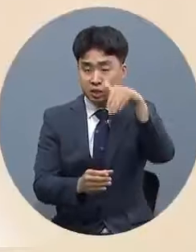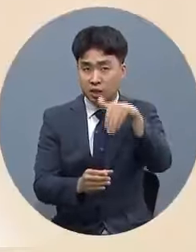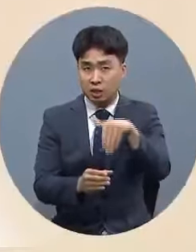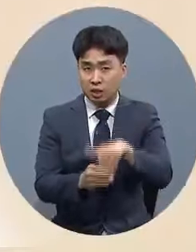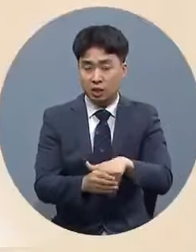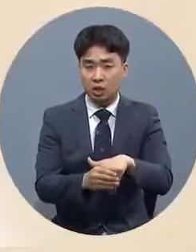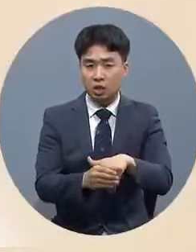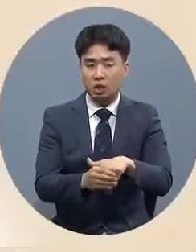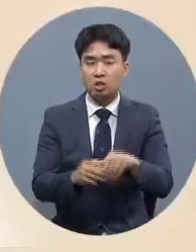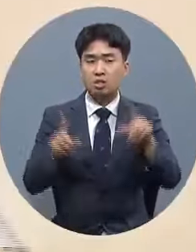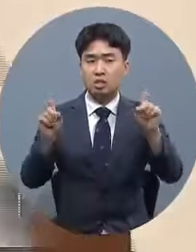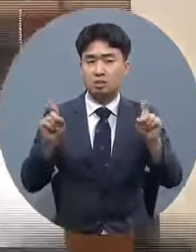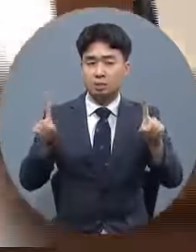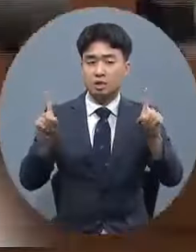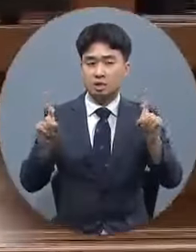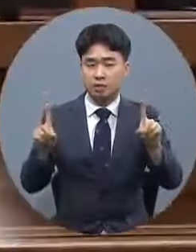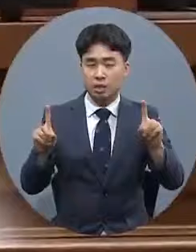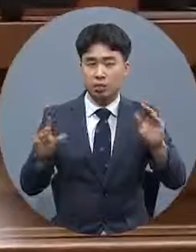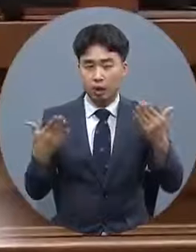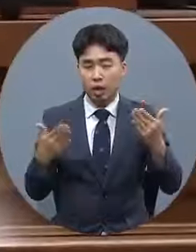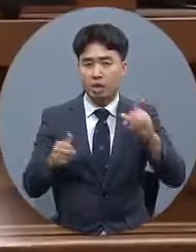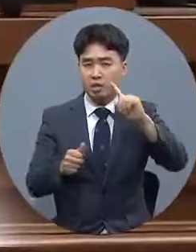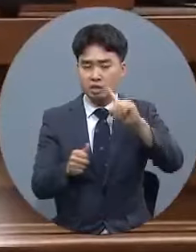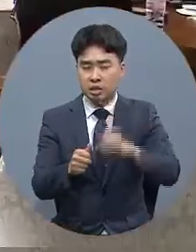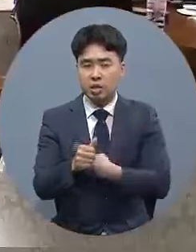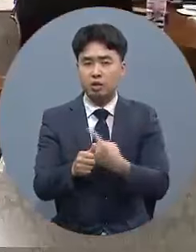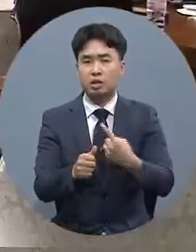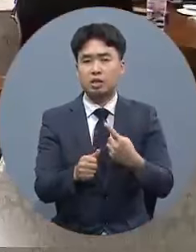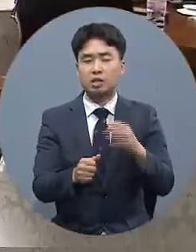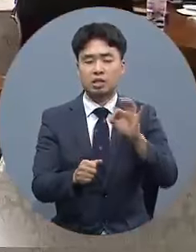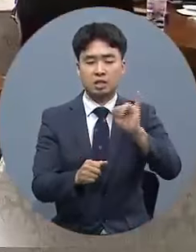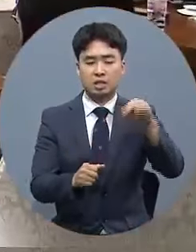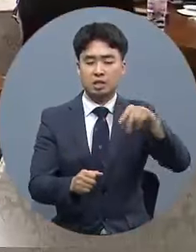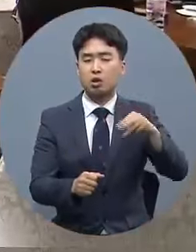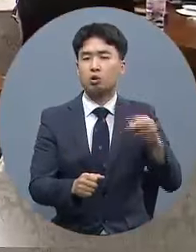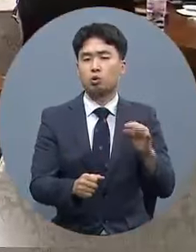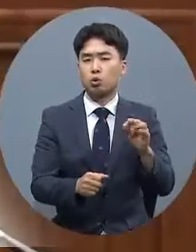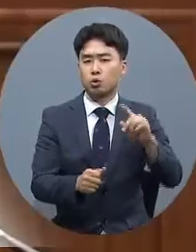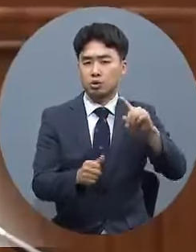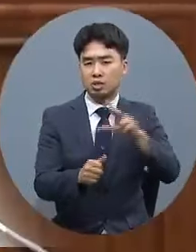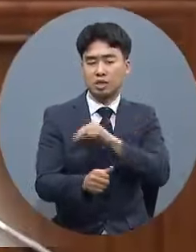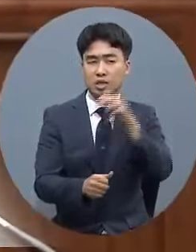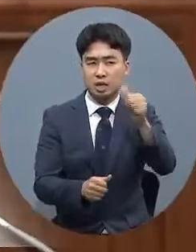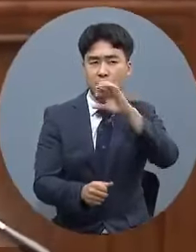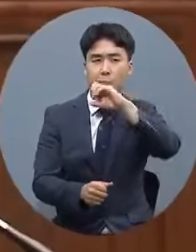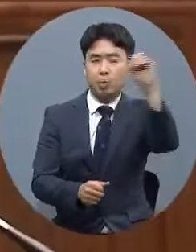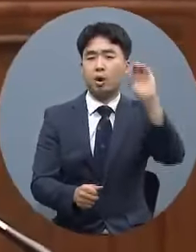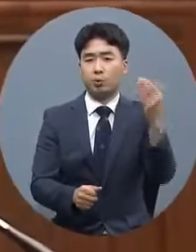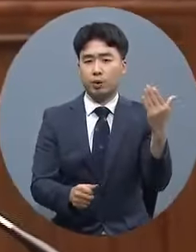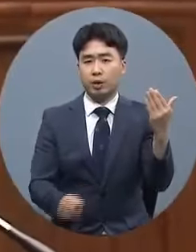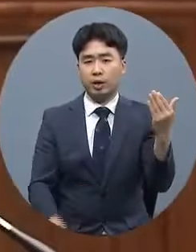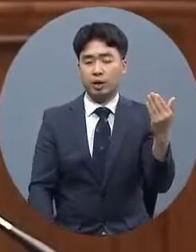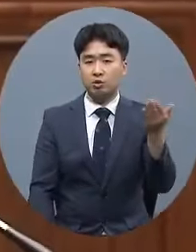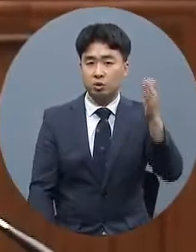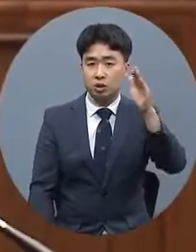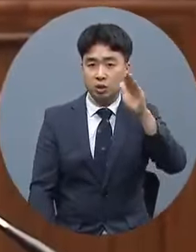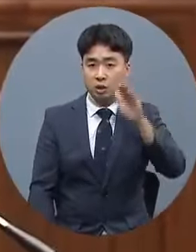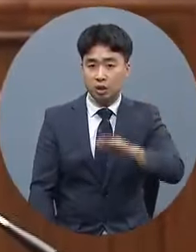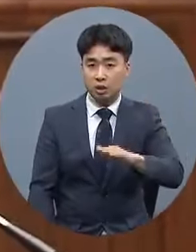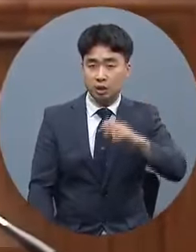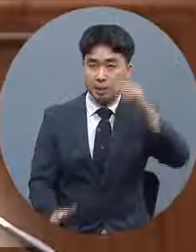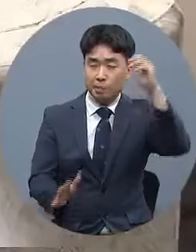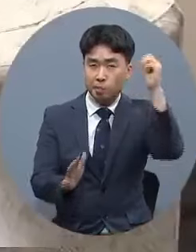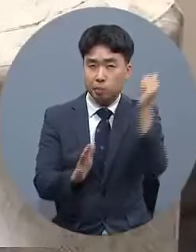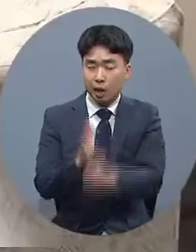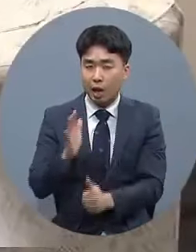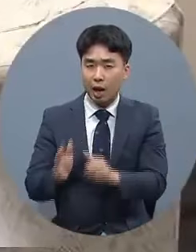11대 11 동수가 됐고 다선 원칙으로 3선의 이성용 의원이 의장에 선출됐습니다. 그런데 탈락의 고배를